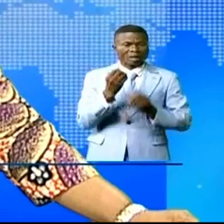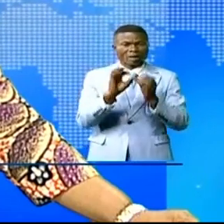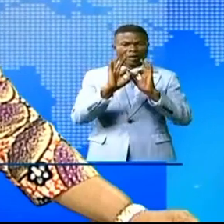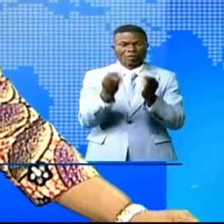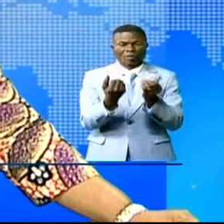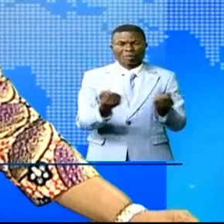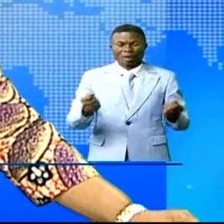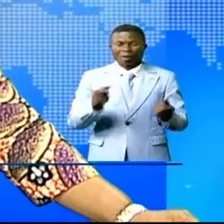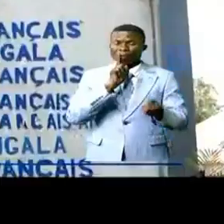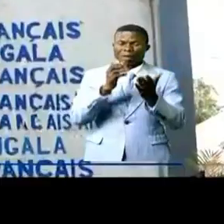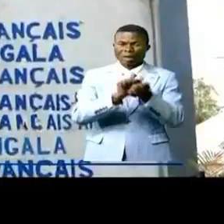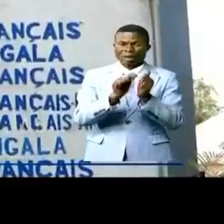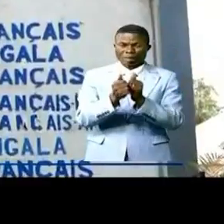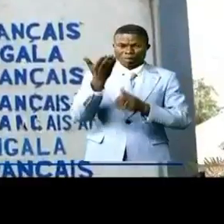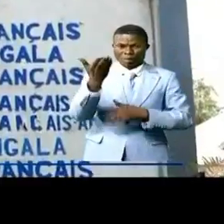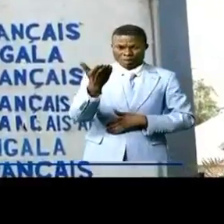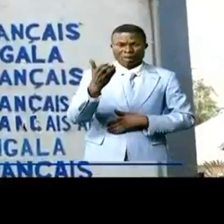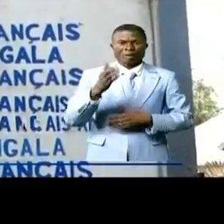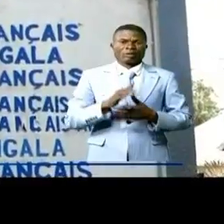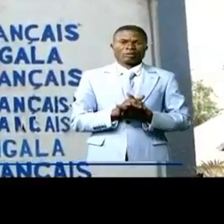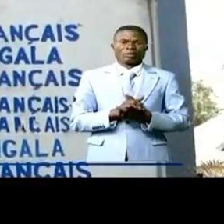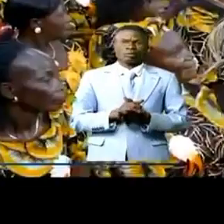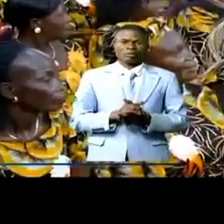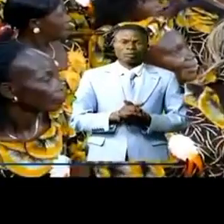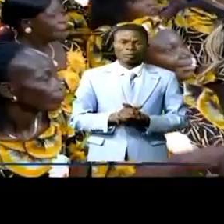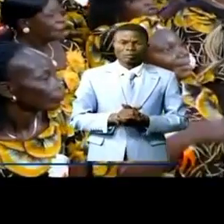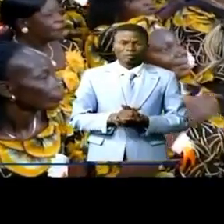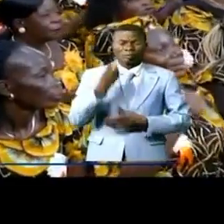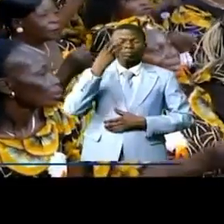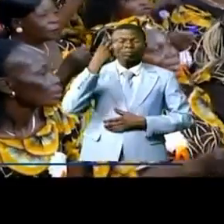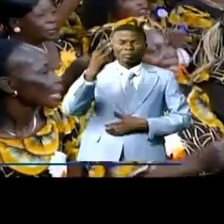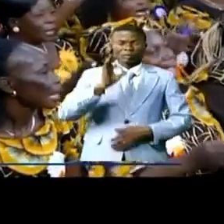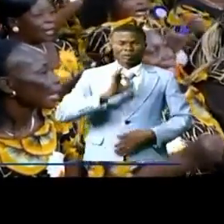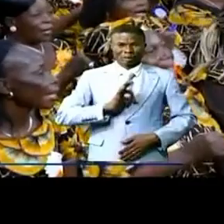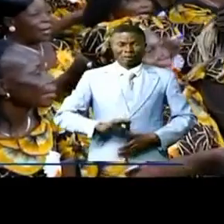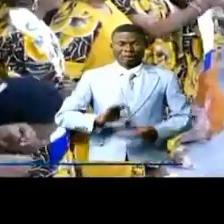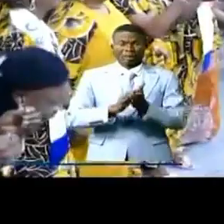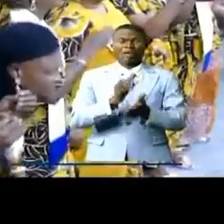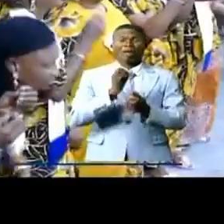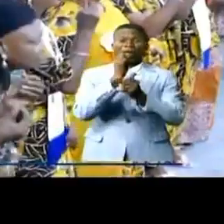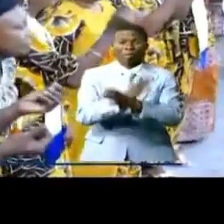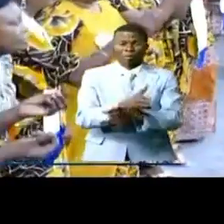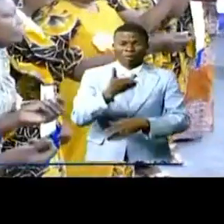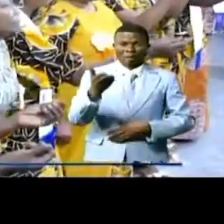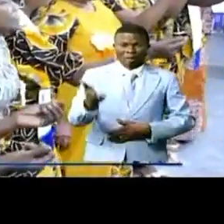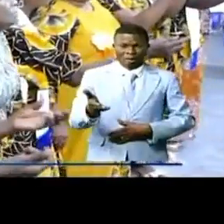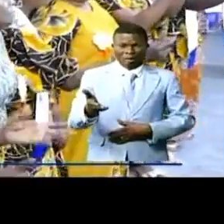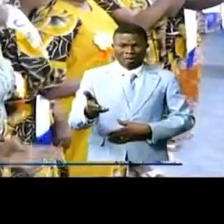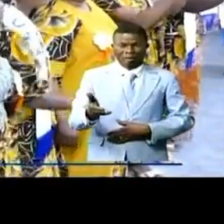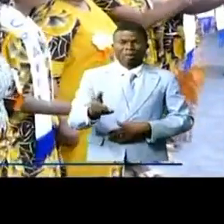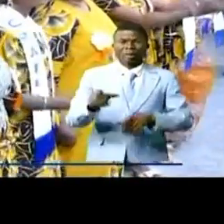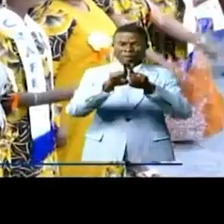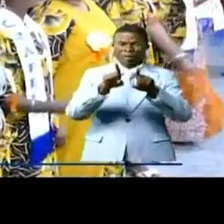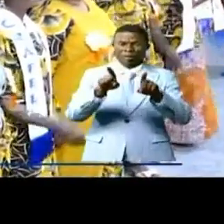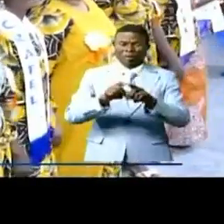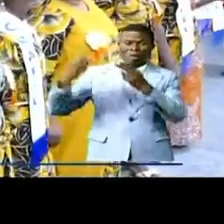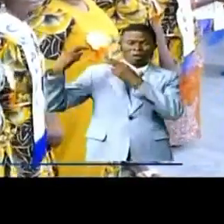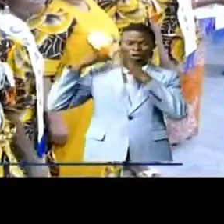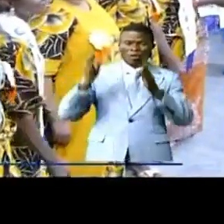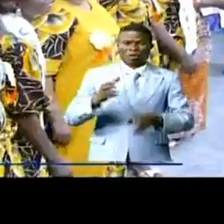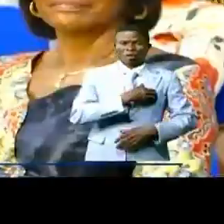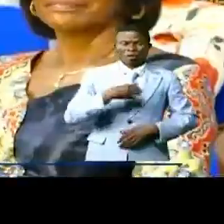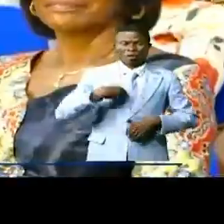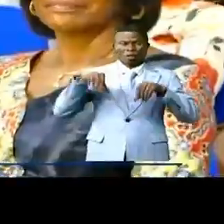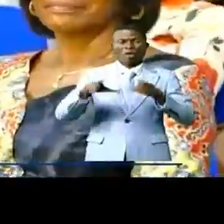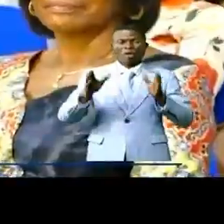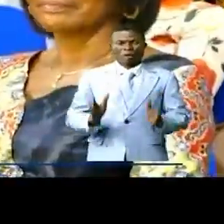nadine y en pour matérialiser la vision du chef de l'état félix-antoine tshisekedi qu'ils ont beau sur l'autonomisation de la femme congolaise